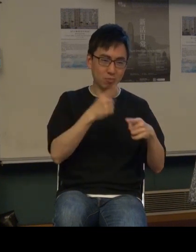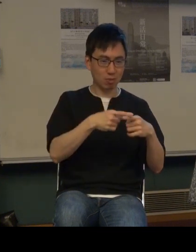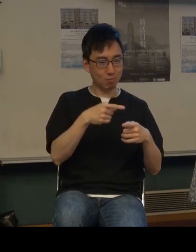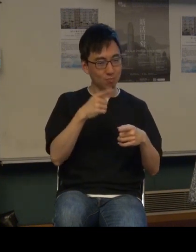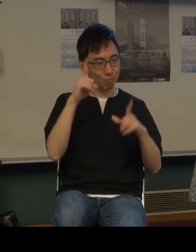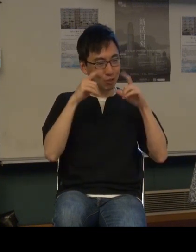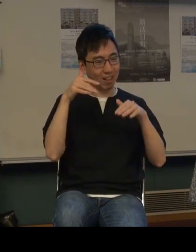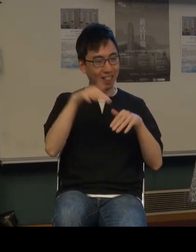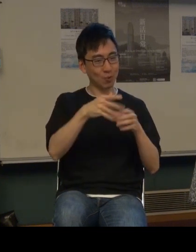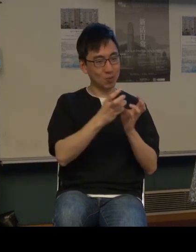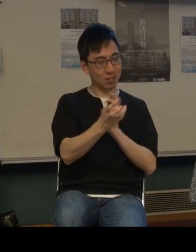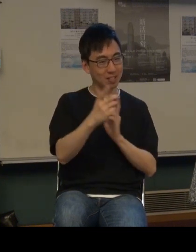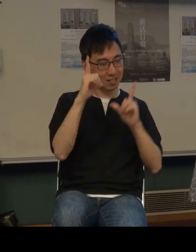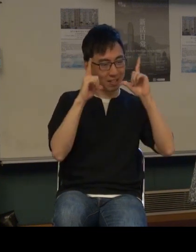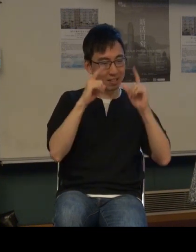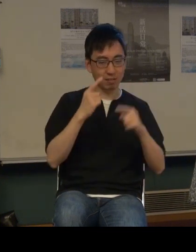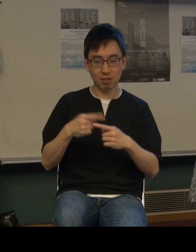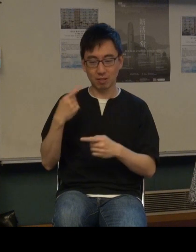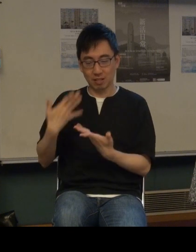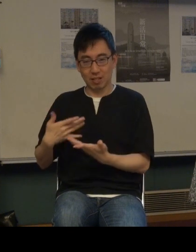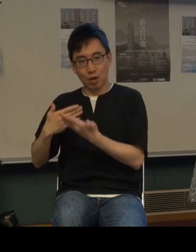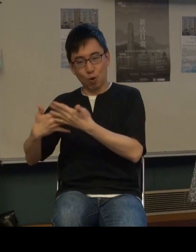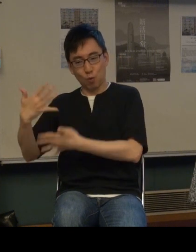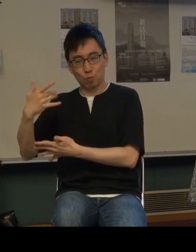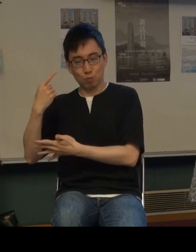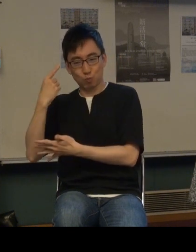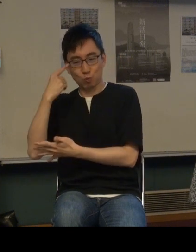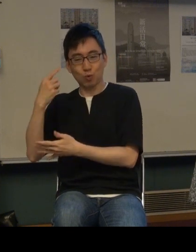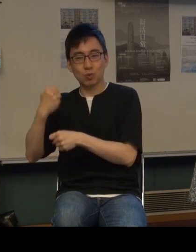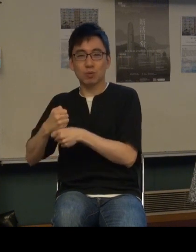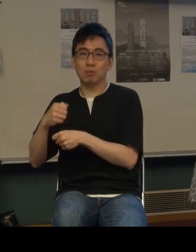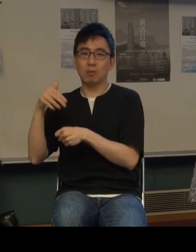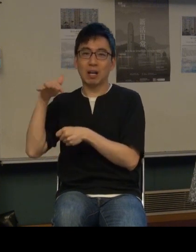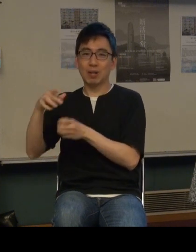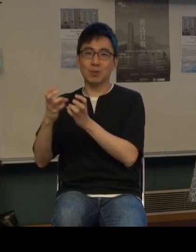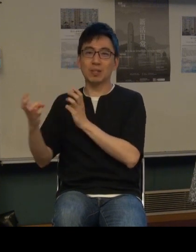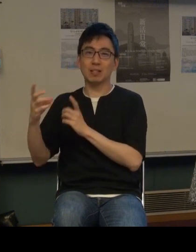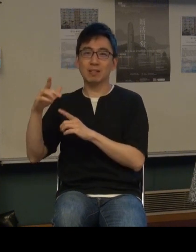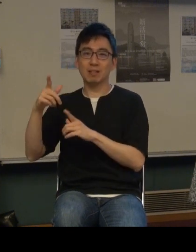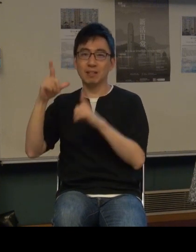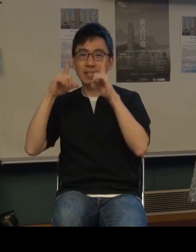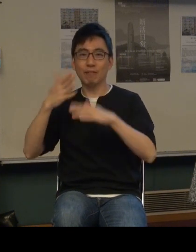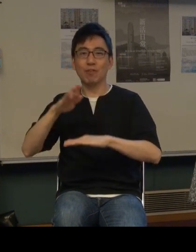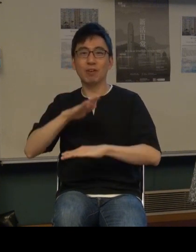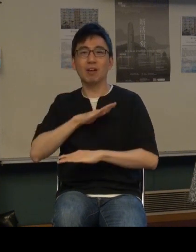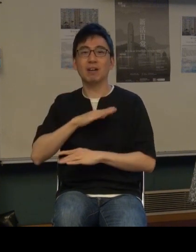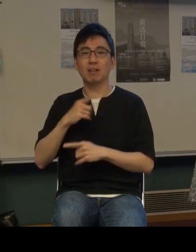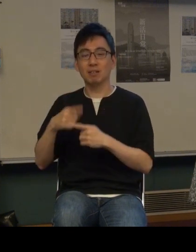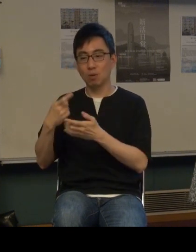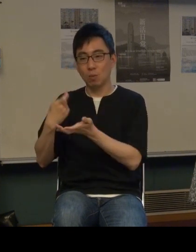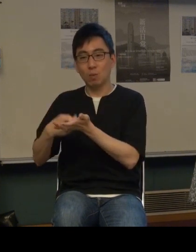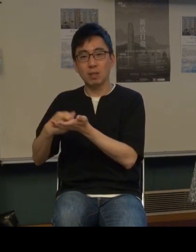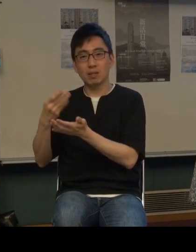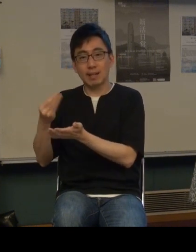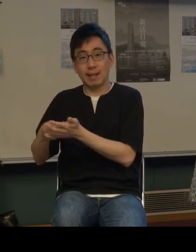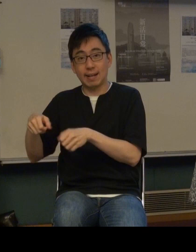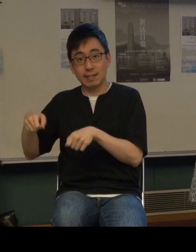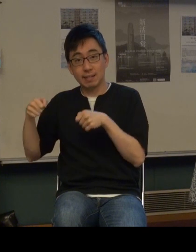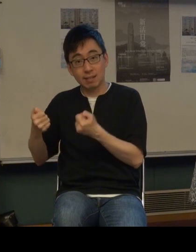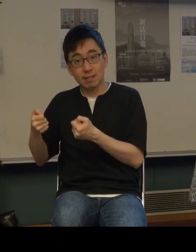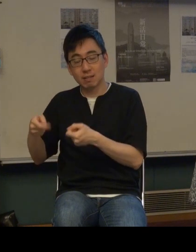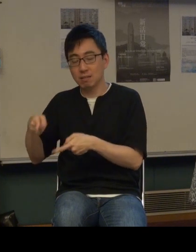嘅，咁所以咧建築物咧佢哋都追求希望可以做一個流線型嘅風格，而灣仔街市咧正正咧就係彰顯咗呢